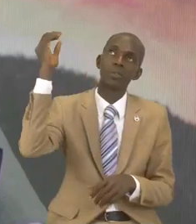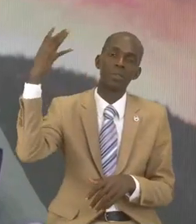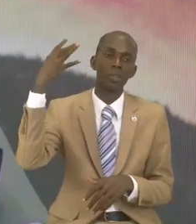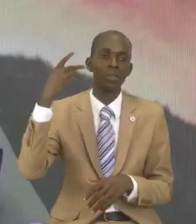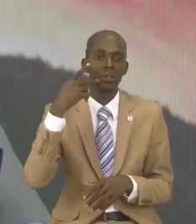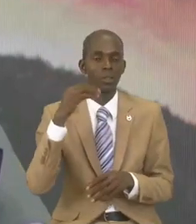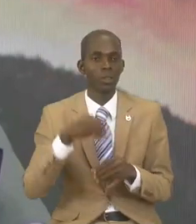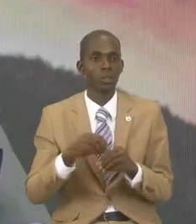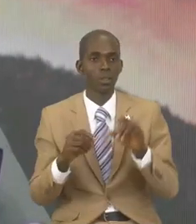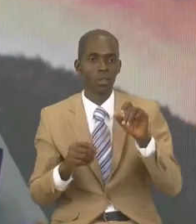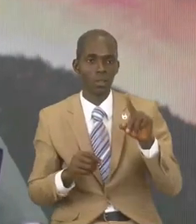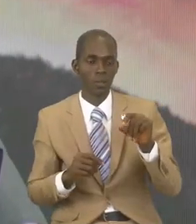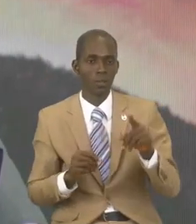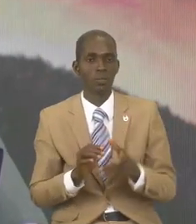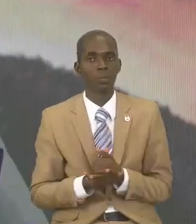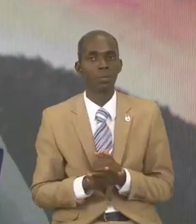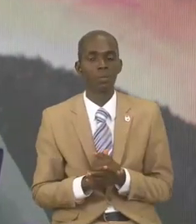11.